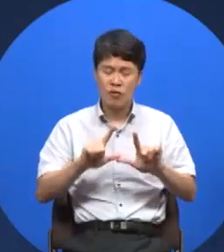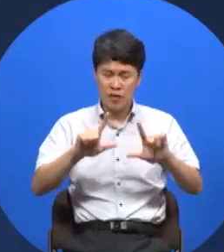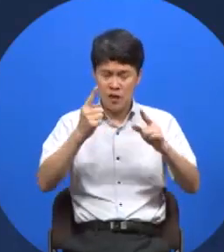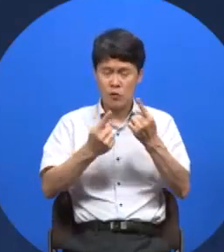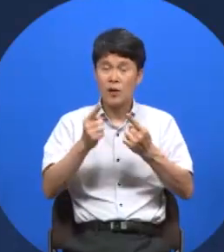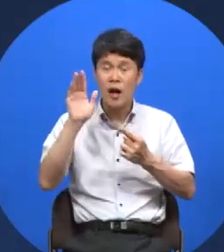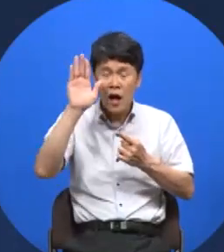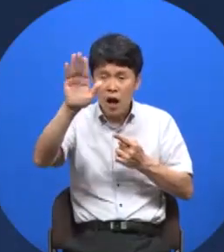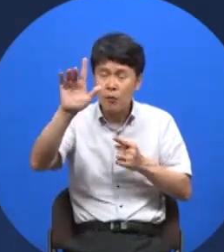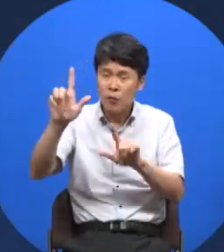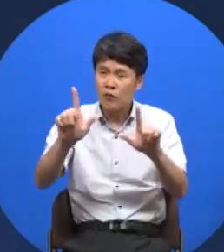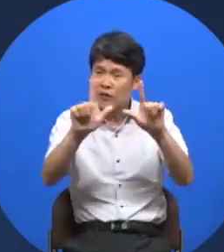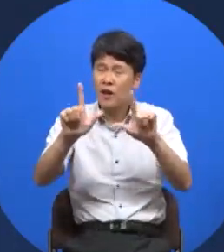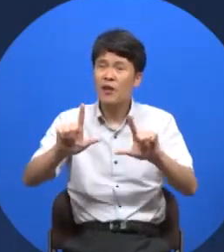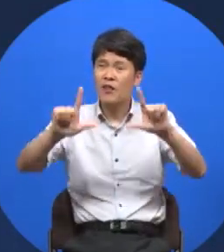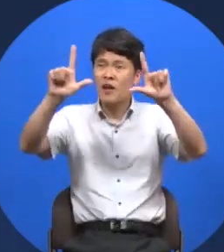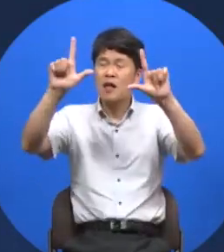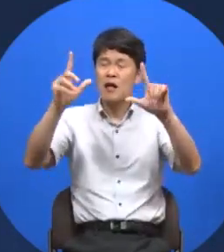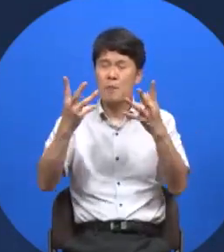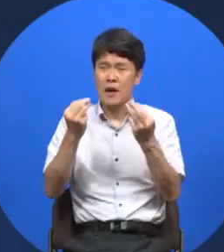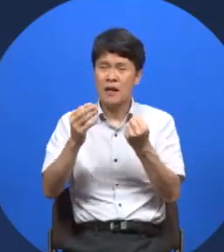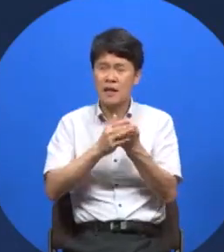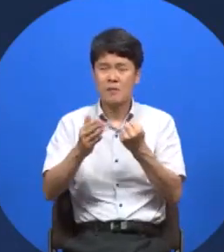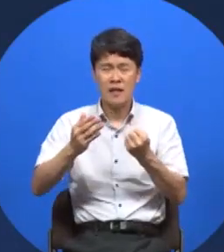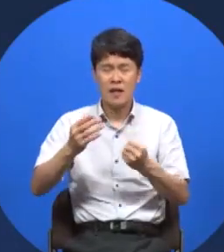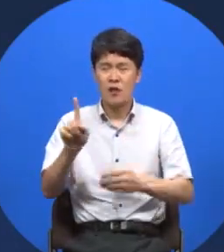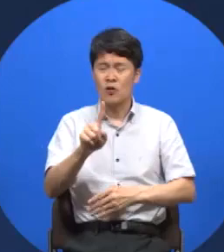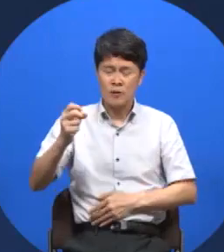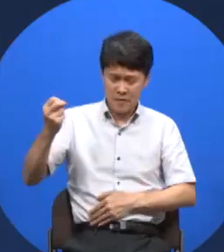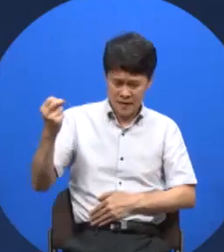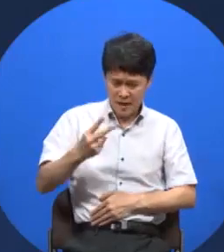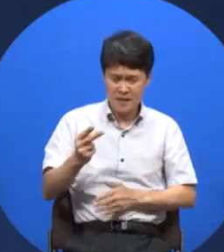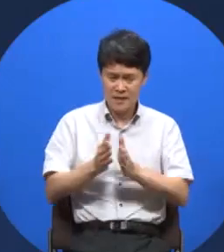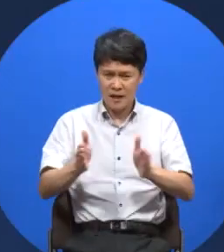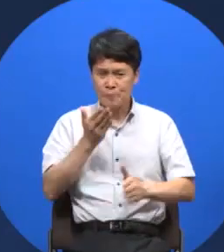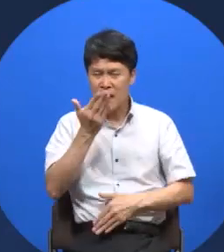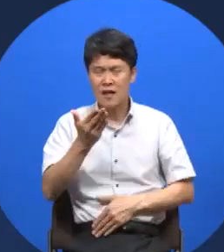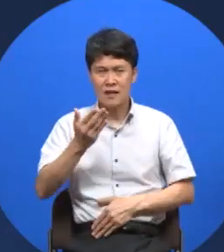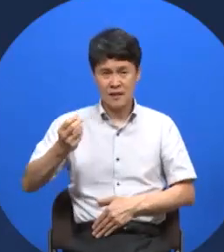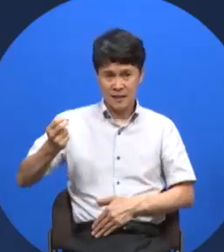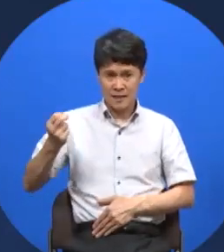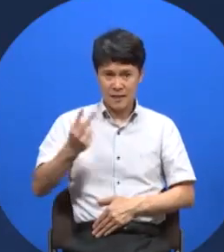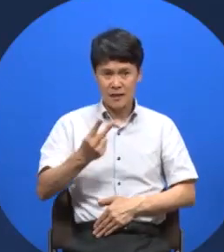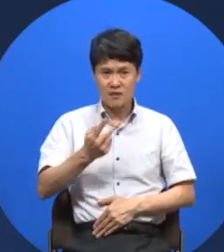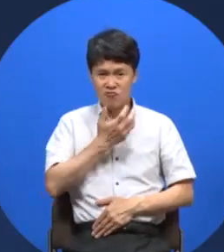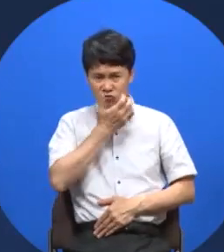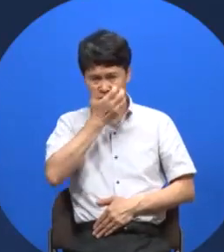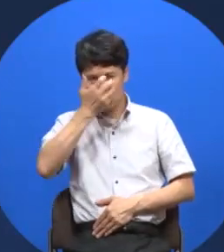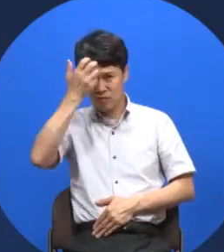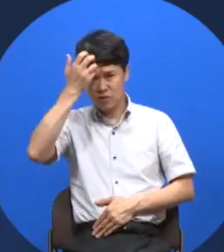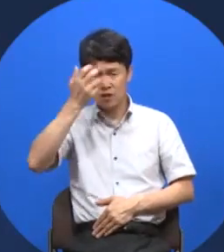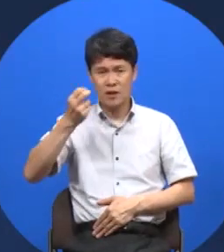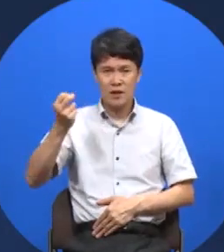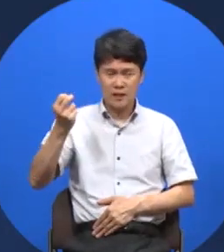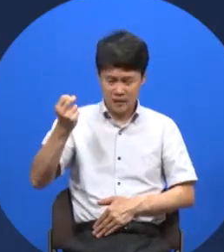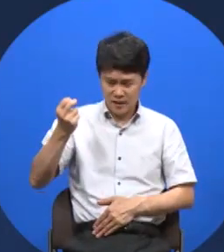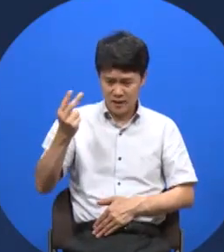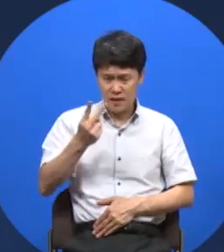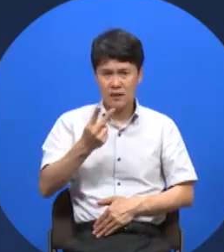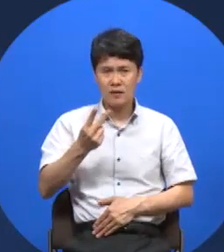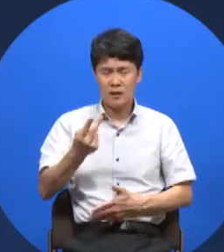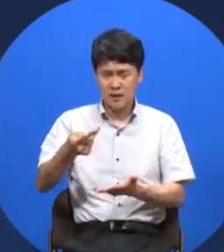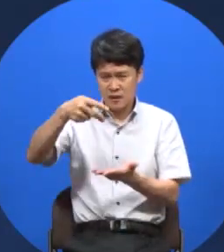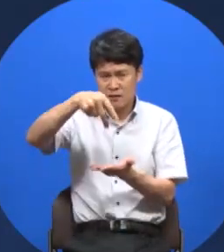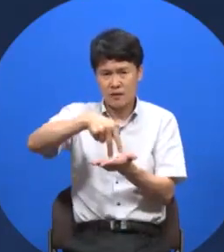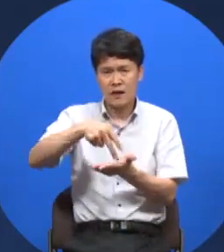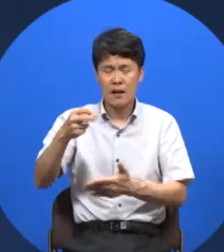많기에 무엇이든 다시 시작할 수 있습니다. 다시 꿈을 꾸고 다시